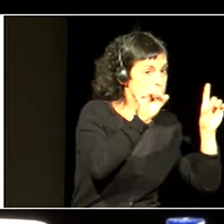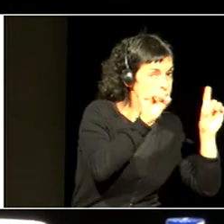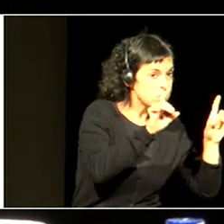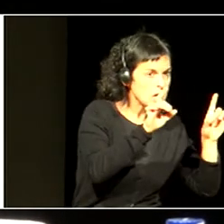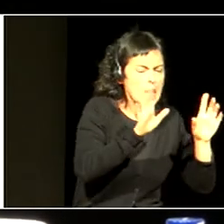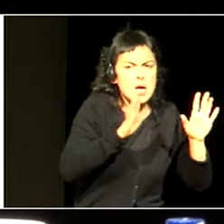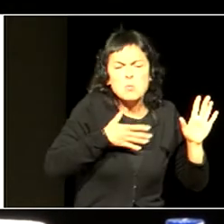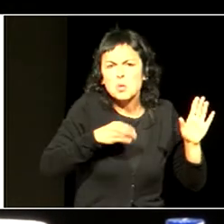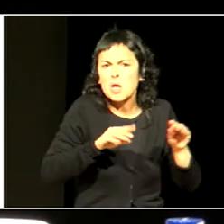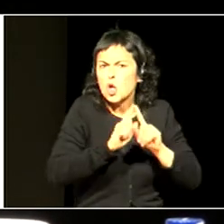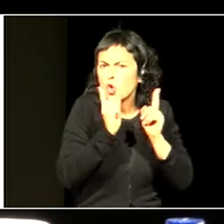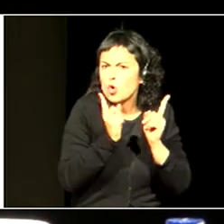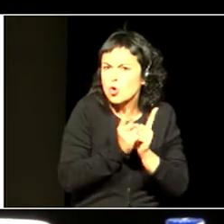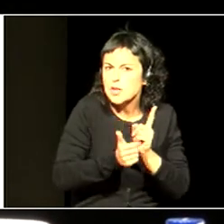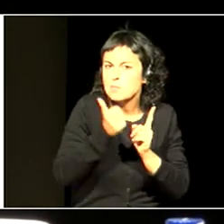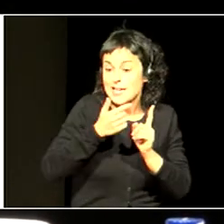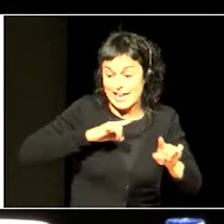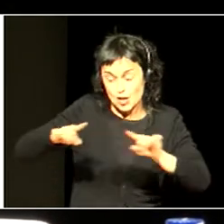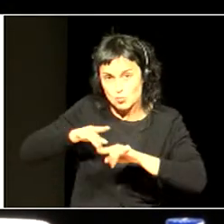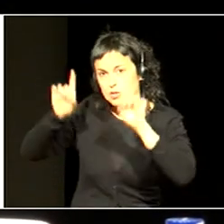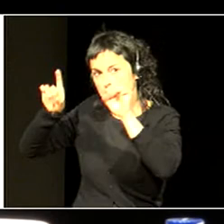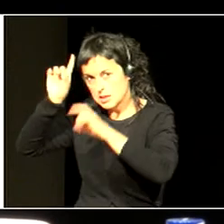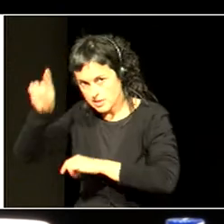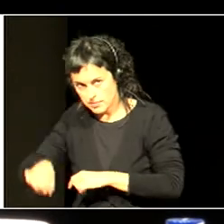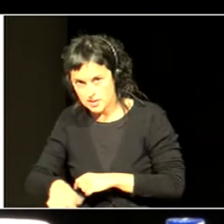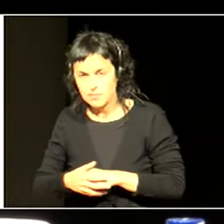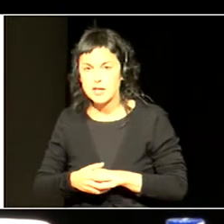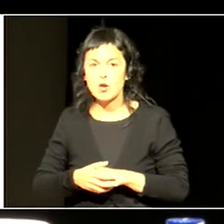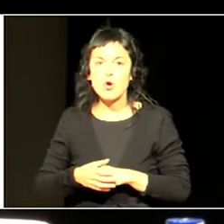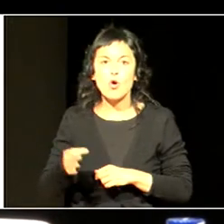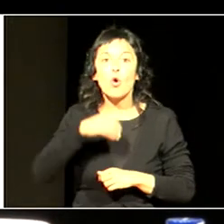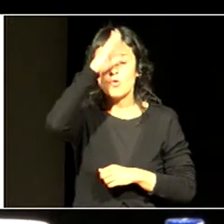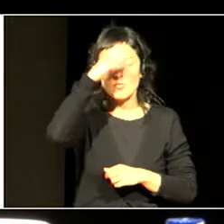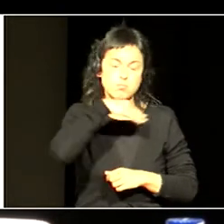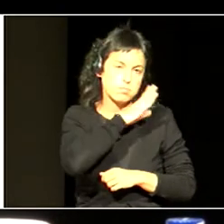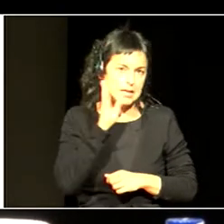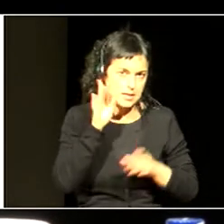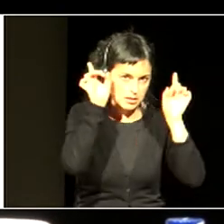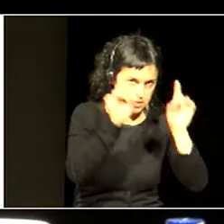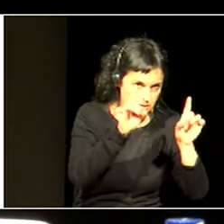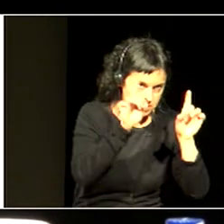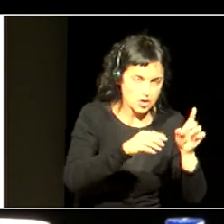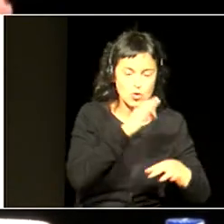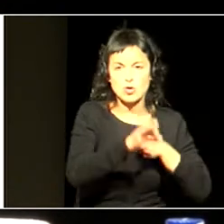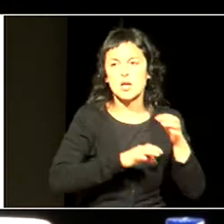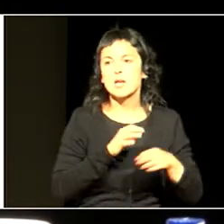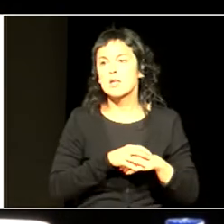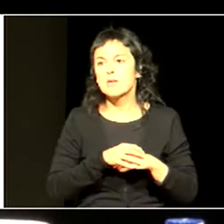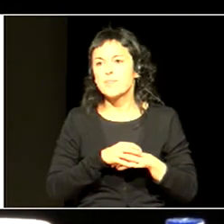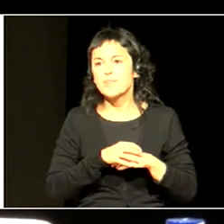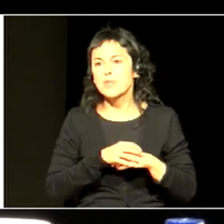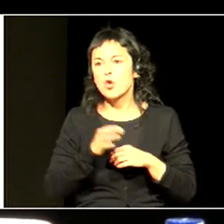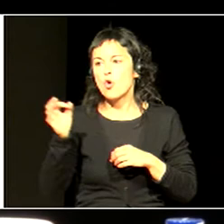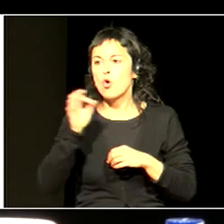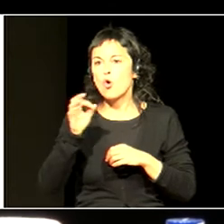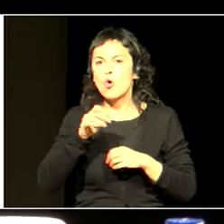badabe, egiten dugu prestakuntza begiralientzat, eta egiten dugu prestakuntza gurasuentzat, eta egiten dugu prestakuntza eskolan martxan